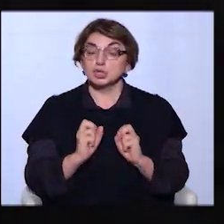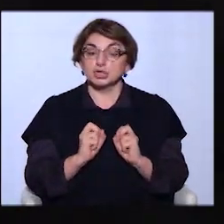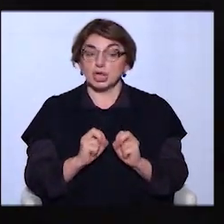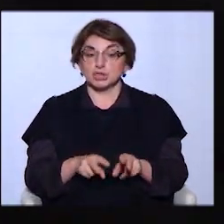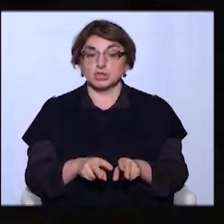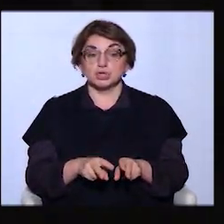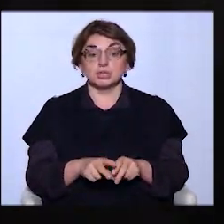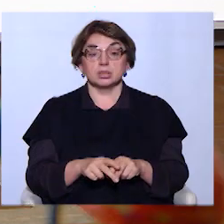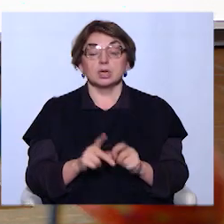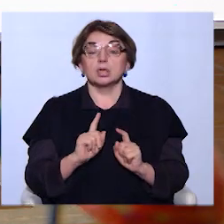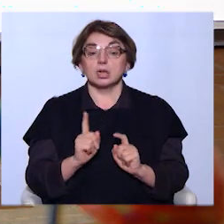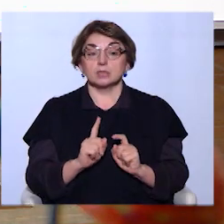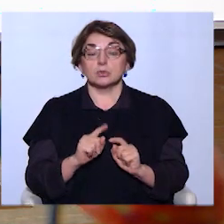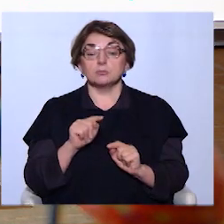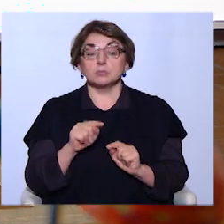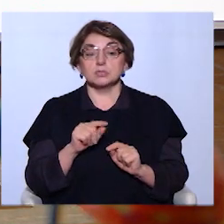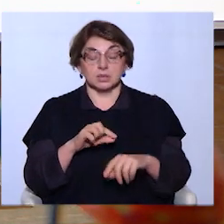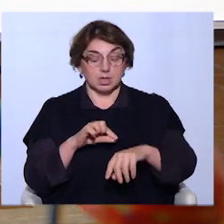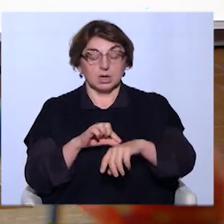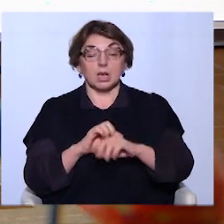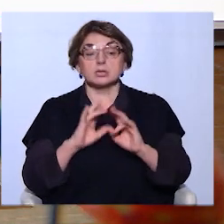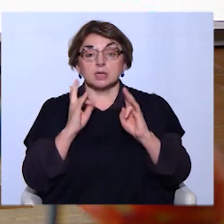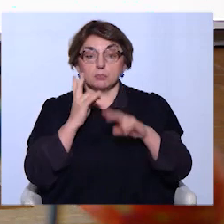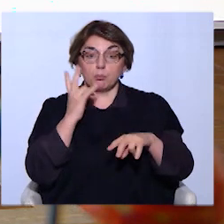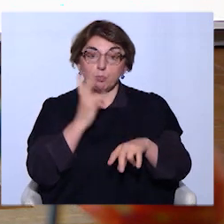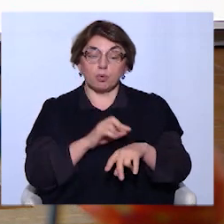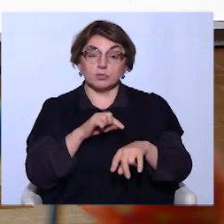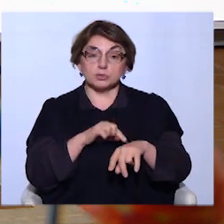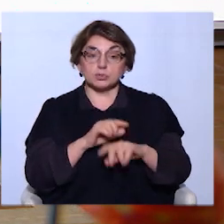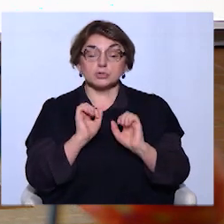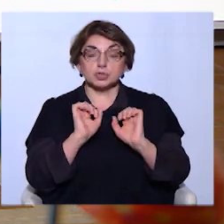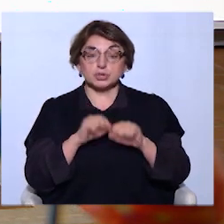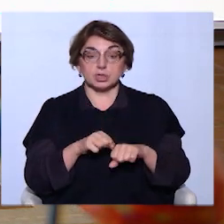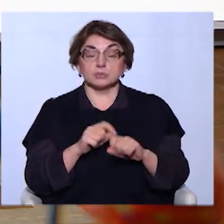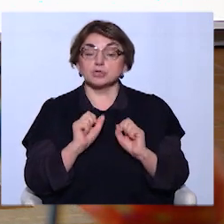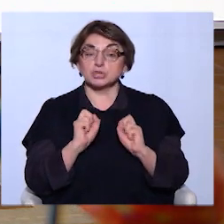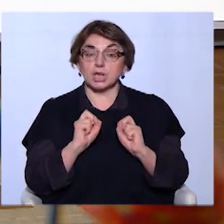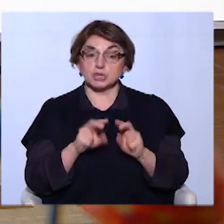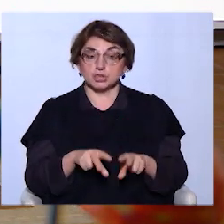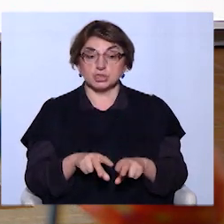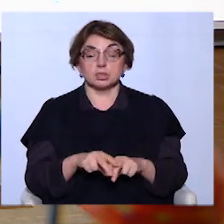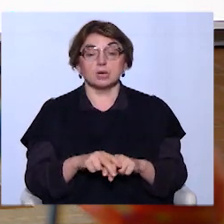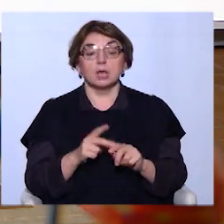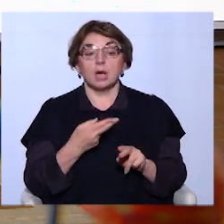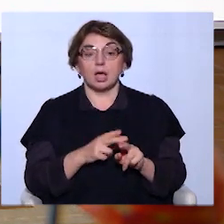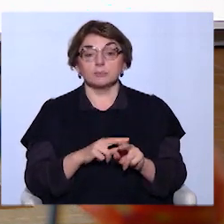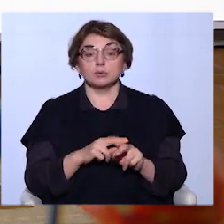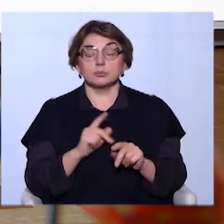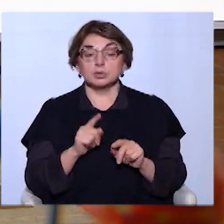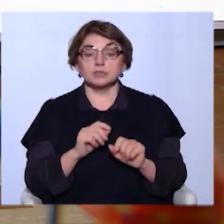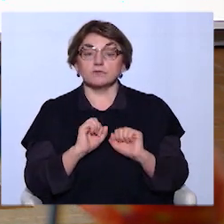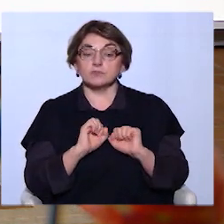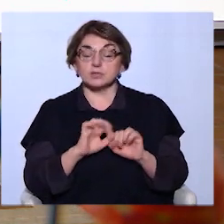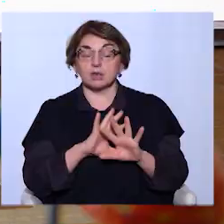საფრთხილო, რადგან მისი კანზე მოხვედრა და ქსოვილზე მოხვედრა არის სახიფათო, ამიტომ